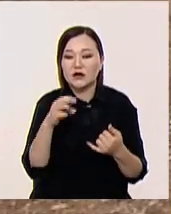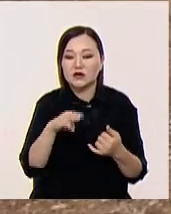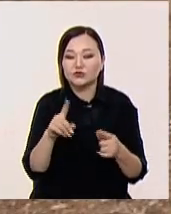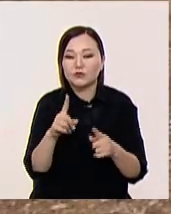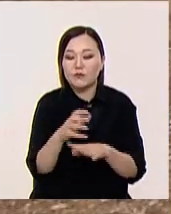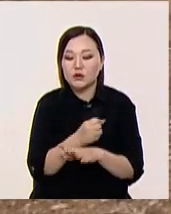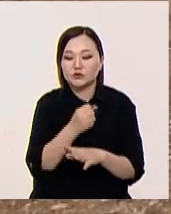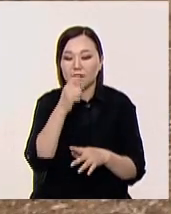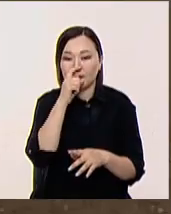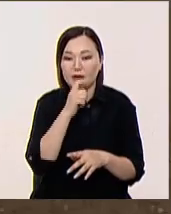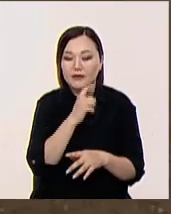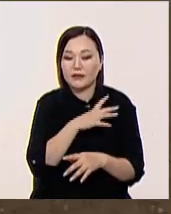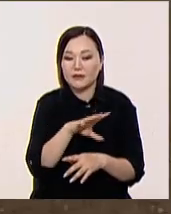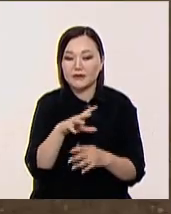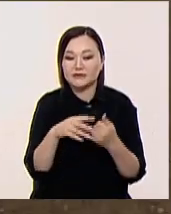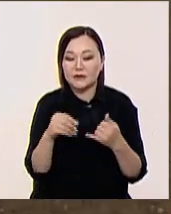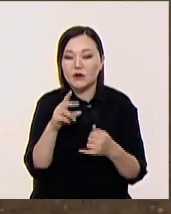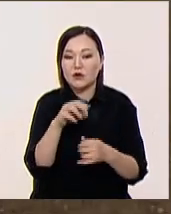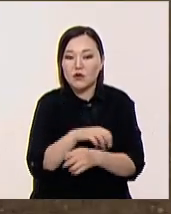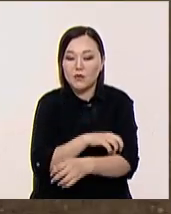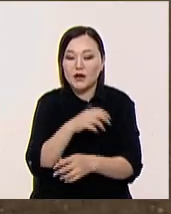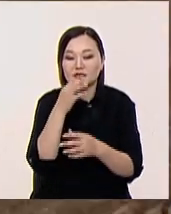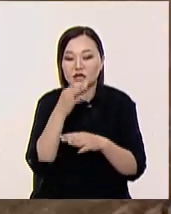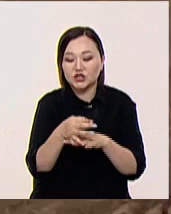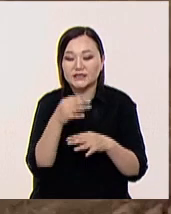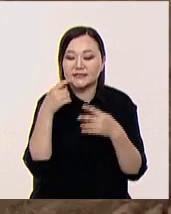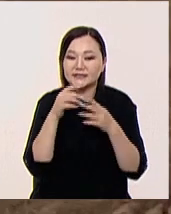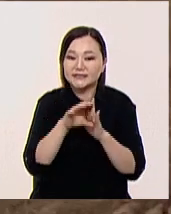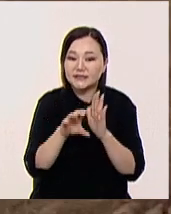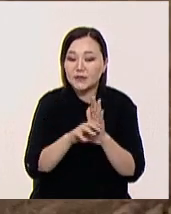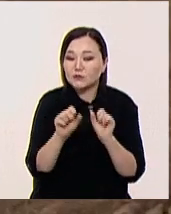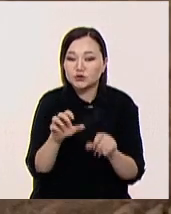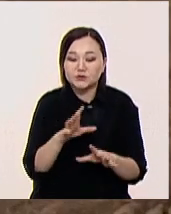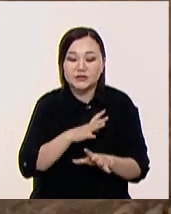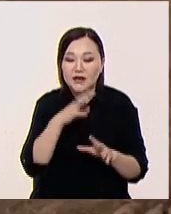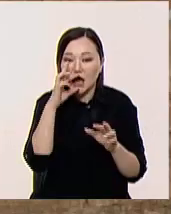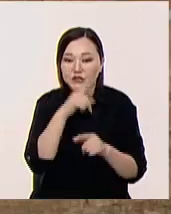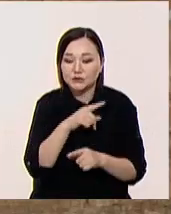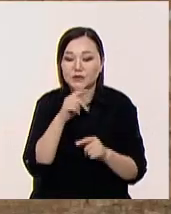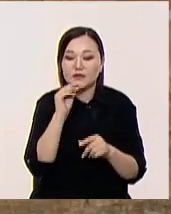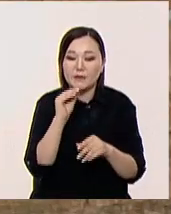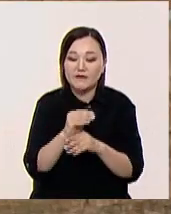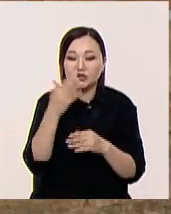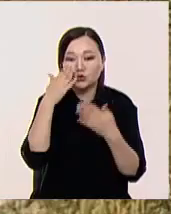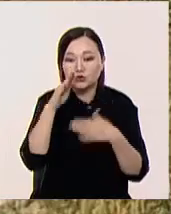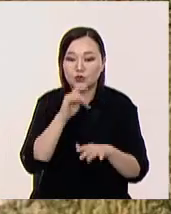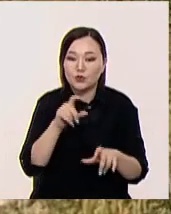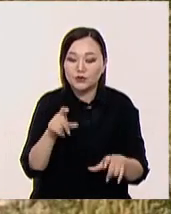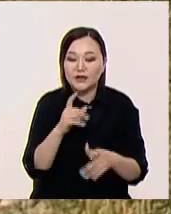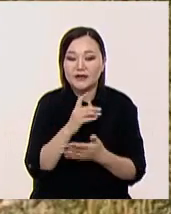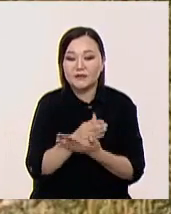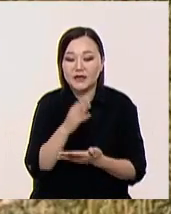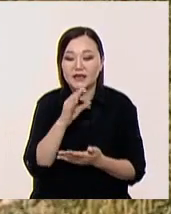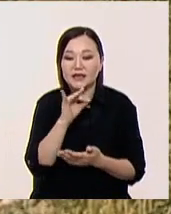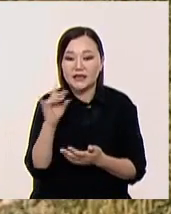вышло недоразумение. Но земкомовцы не исключают, что система может выдать и ошибку. Также добавили, что посторонние люди, имея на